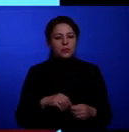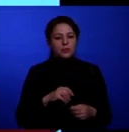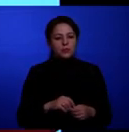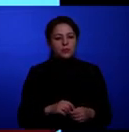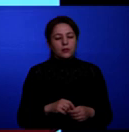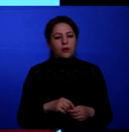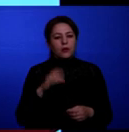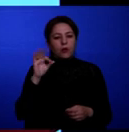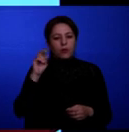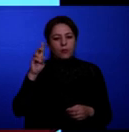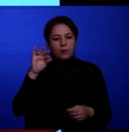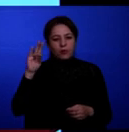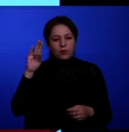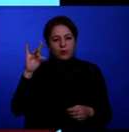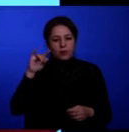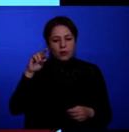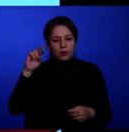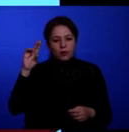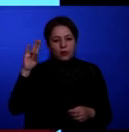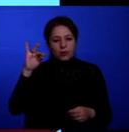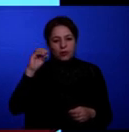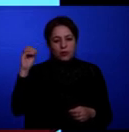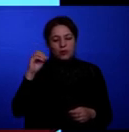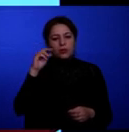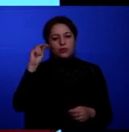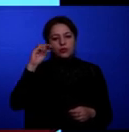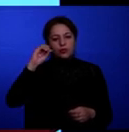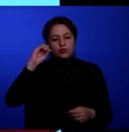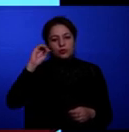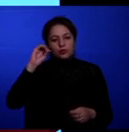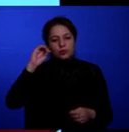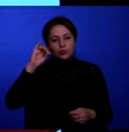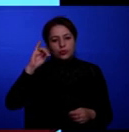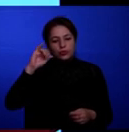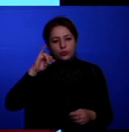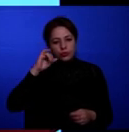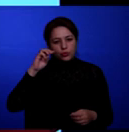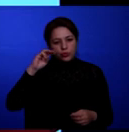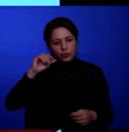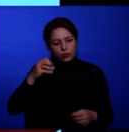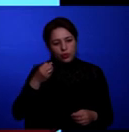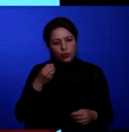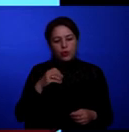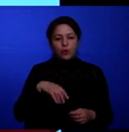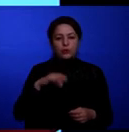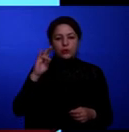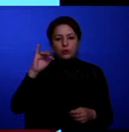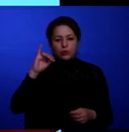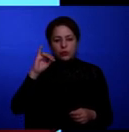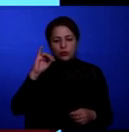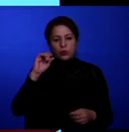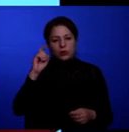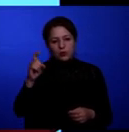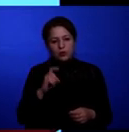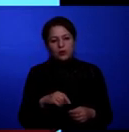обоняние чутье них повар кашевар сладкоежка